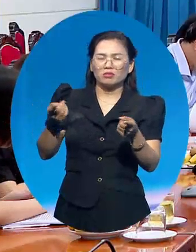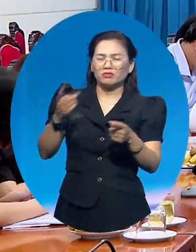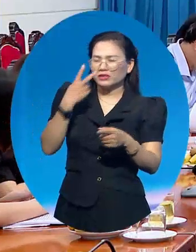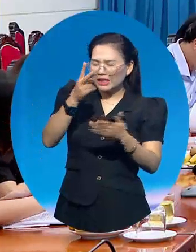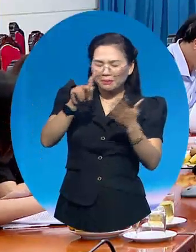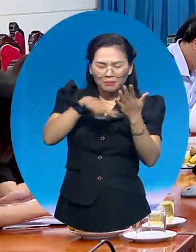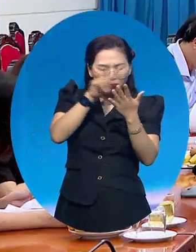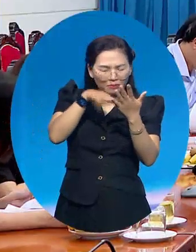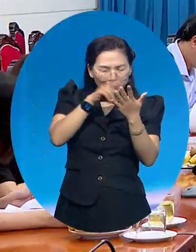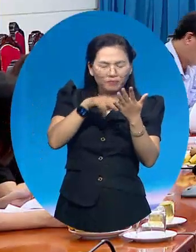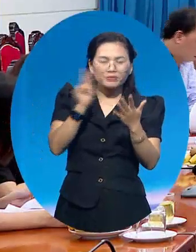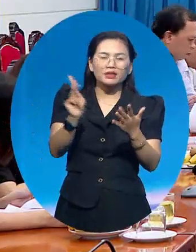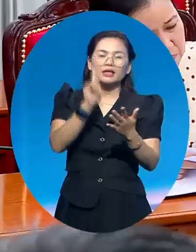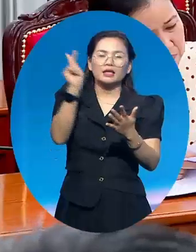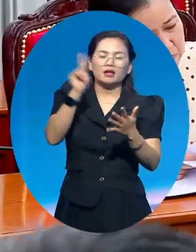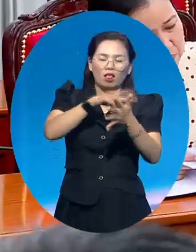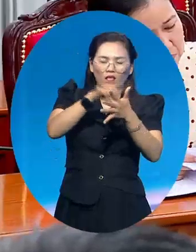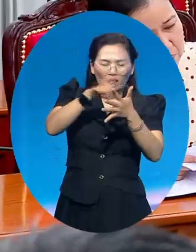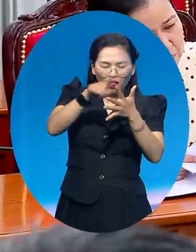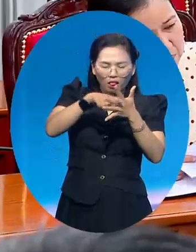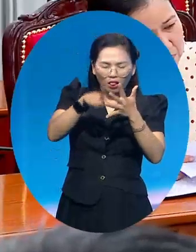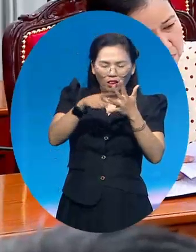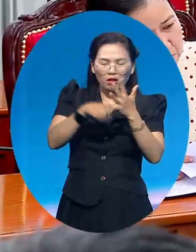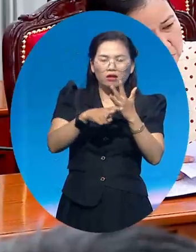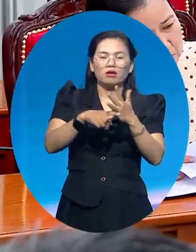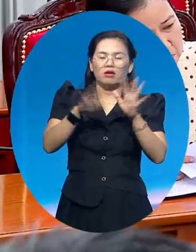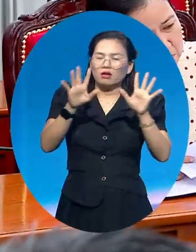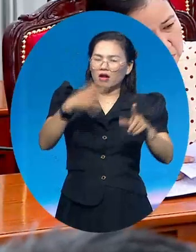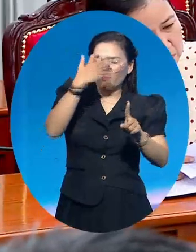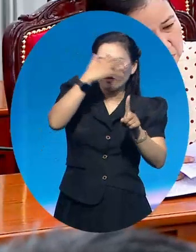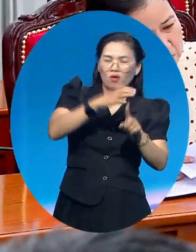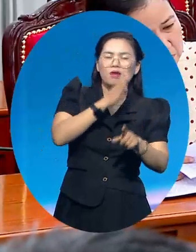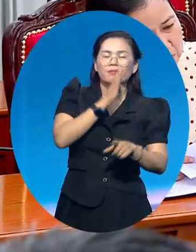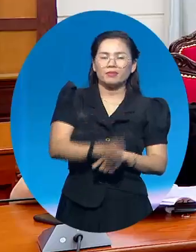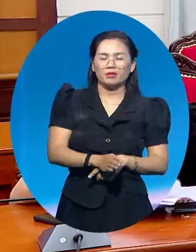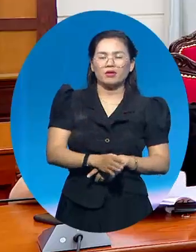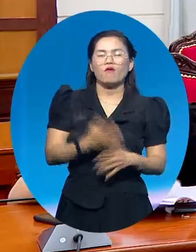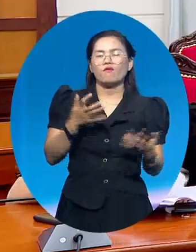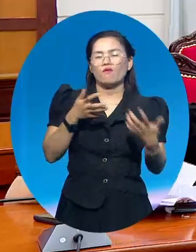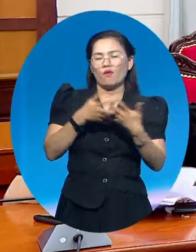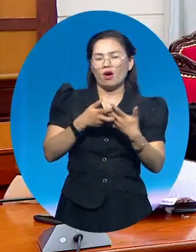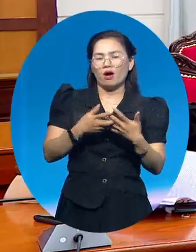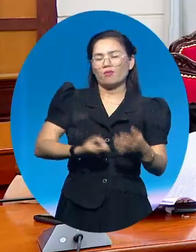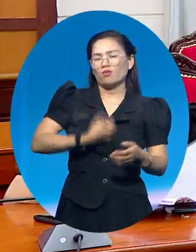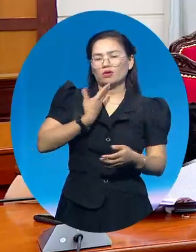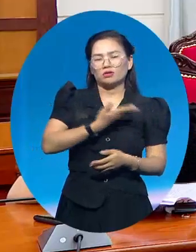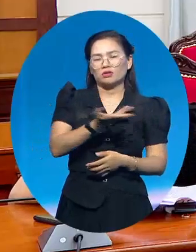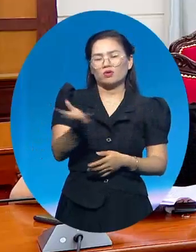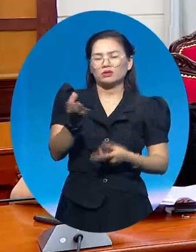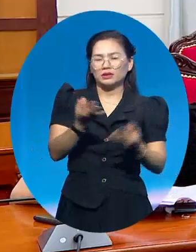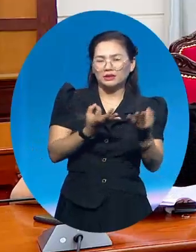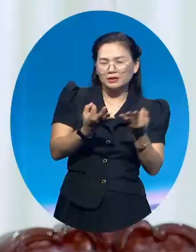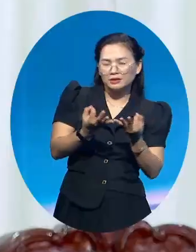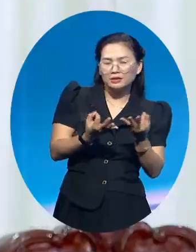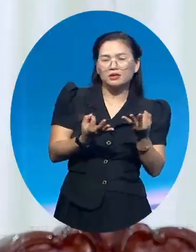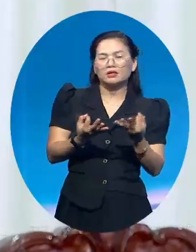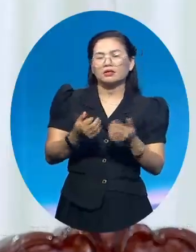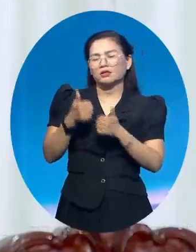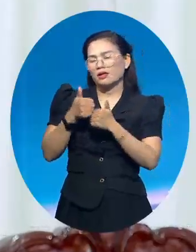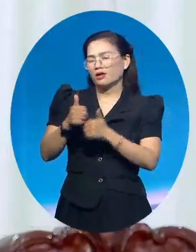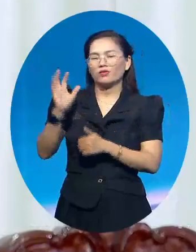luật. Các quy định phải cụ thể, rõ ràng, khả thi, phù hợp với thực tiễn cuộc sống và thể chế kinh tế thị trường, thông lệ quốc